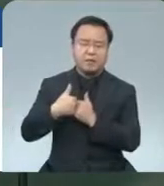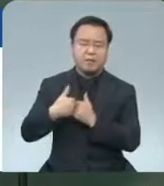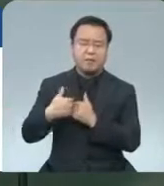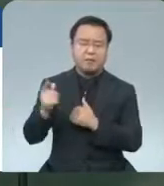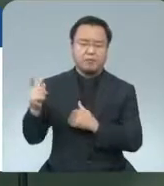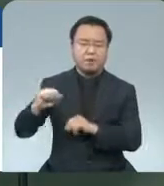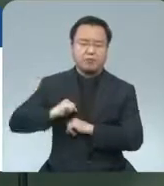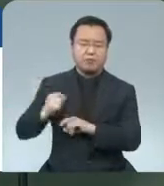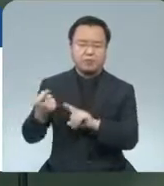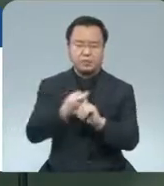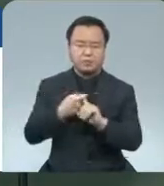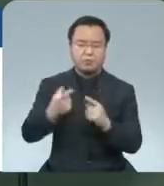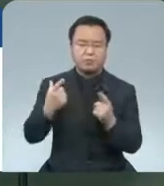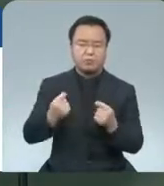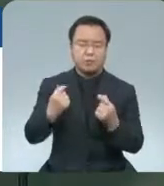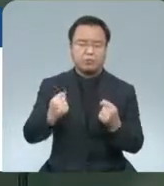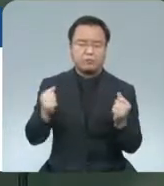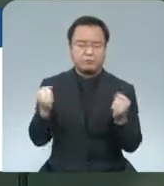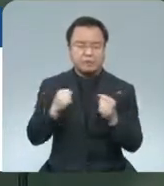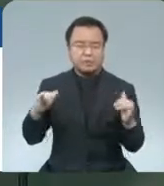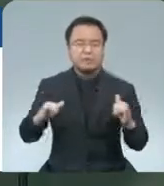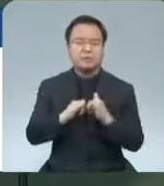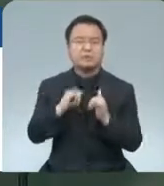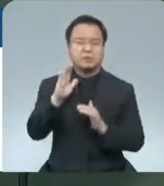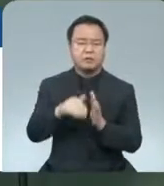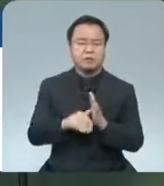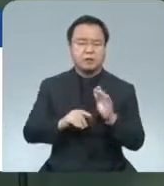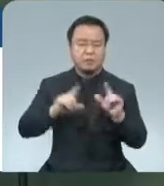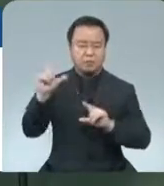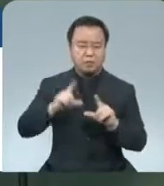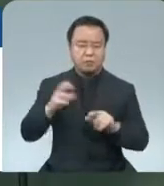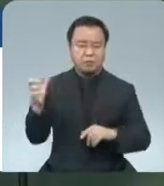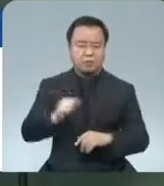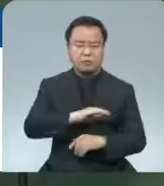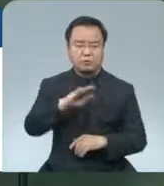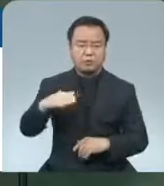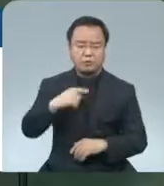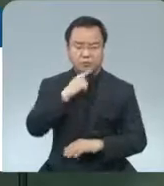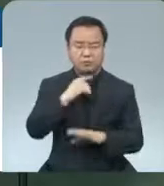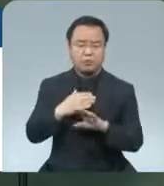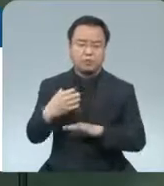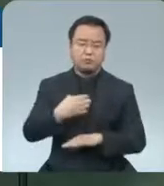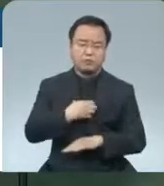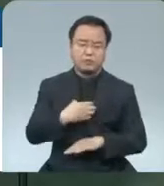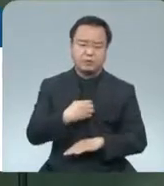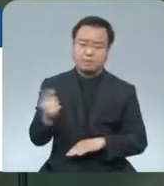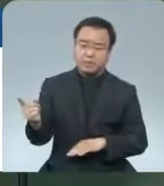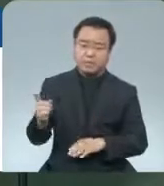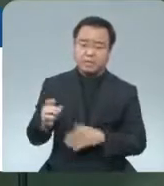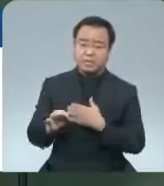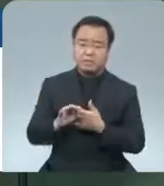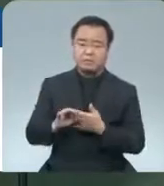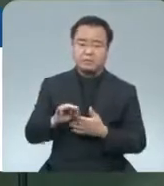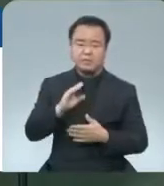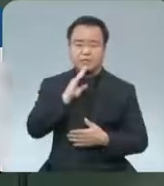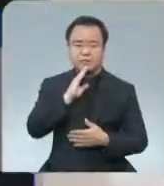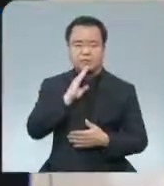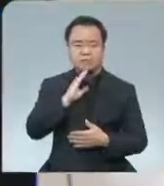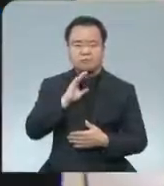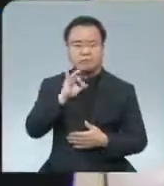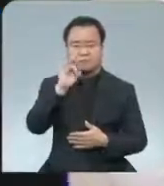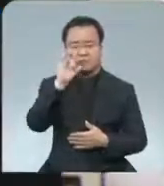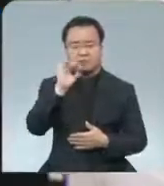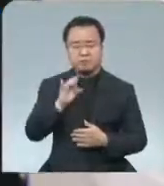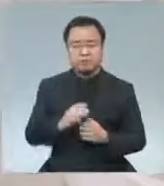Korea Utara dengan memberikan ancaman dengan peninggalan perang dingin seperti aliansi militer baru-baru ini wakil direktur pertama